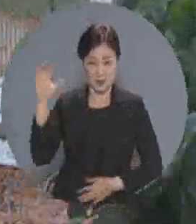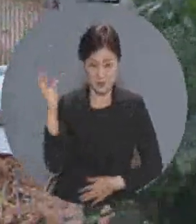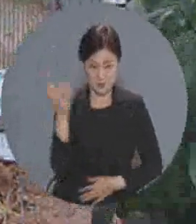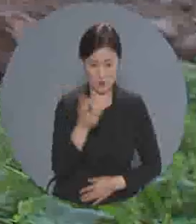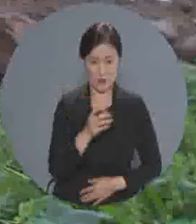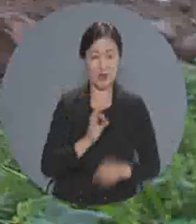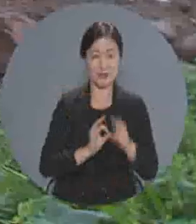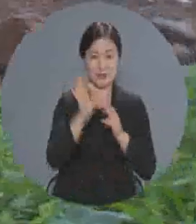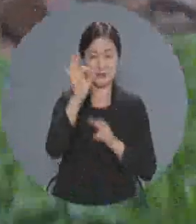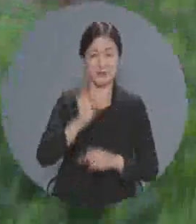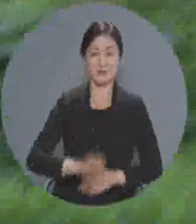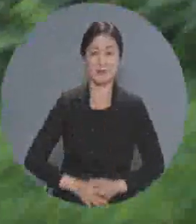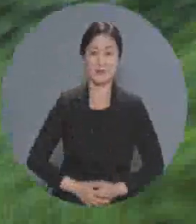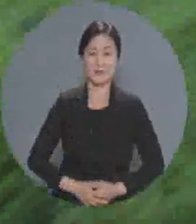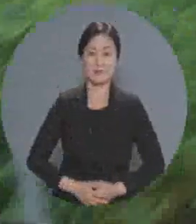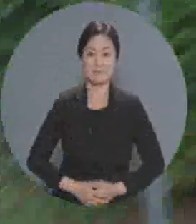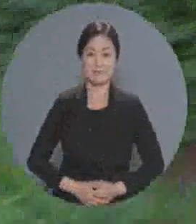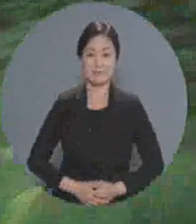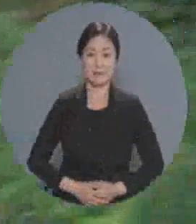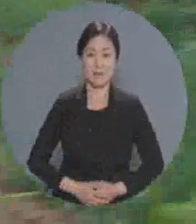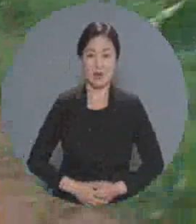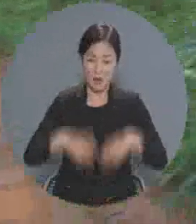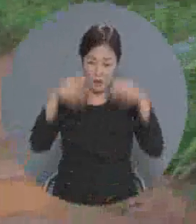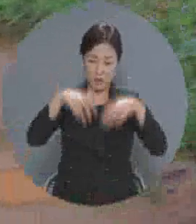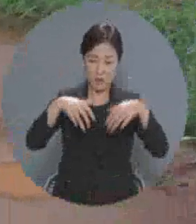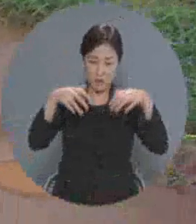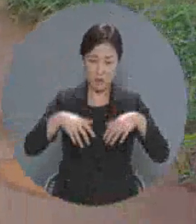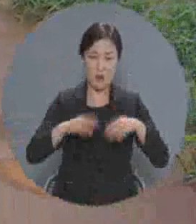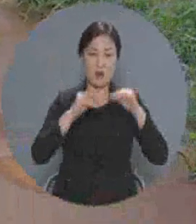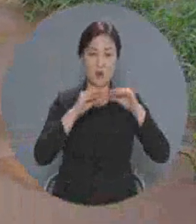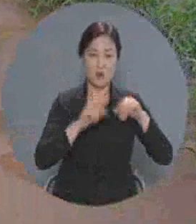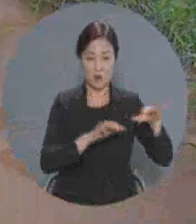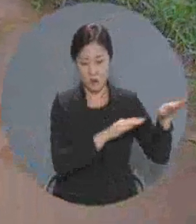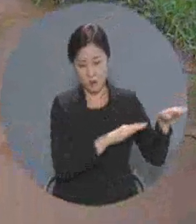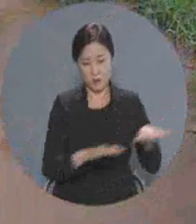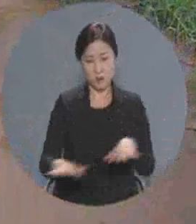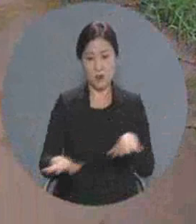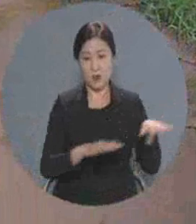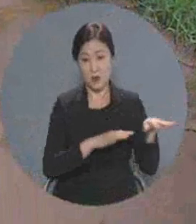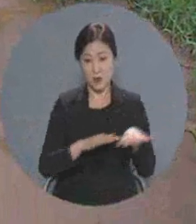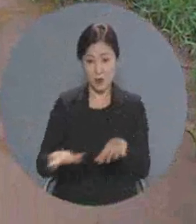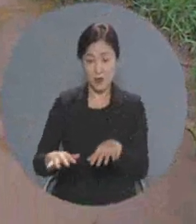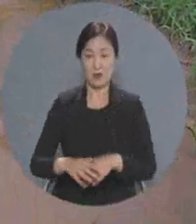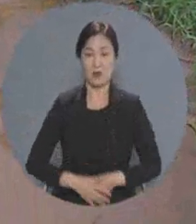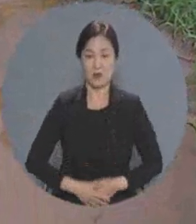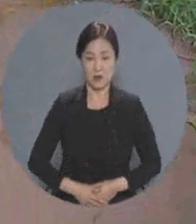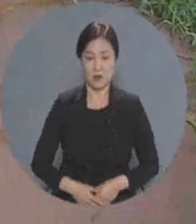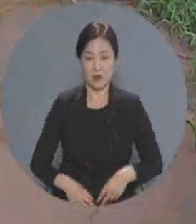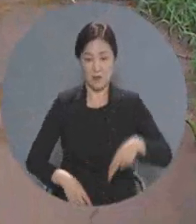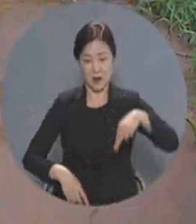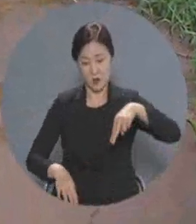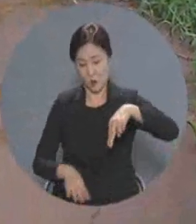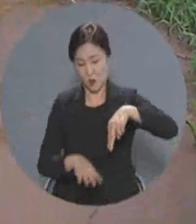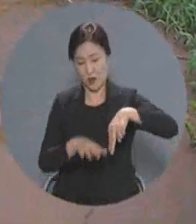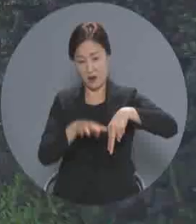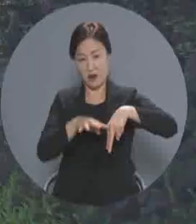아침. 간밤 폭우로 인해 토사가 농장으로 쓸려 들어와서 이렇게 보시는 것처럼 종아리까지